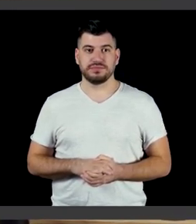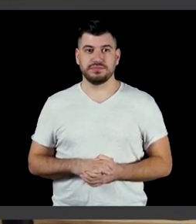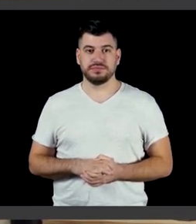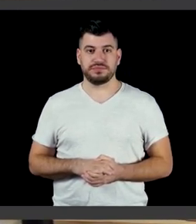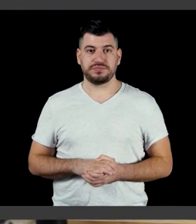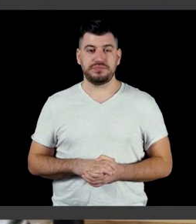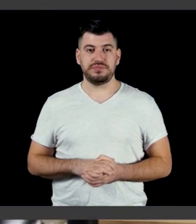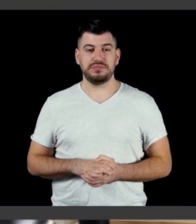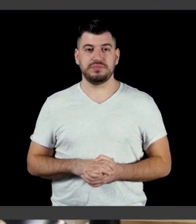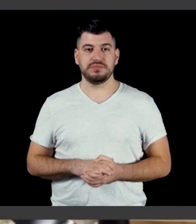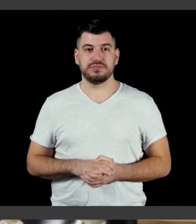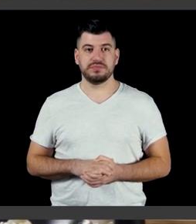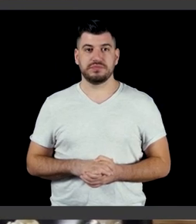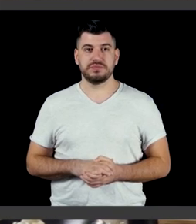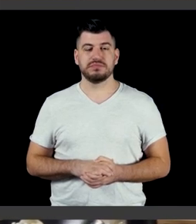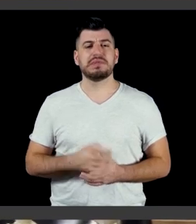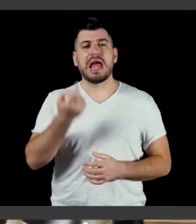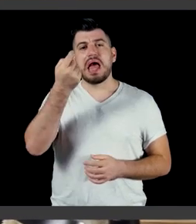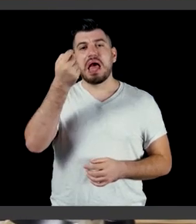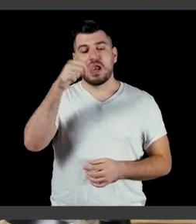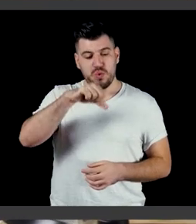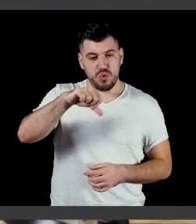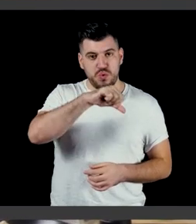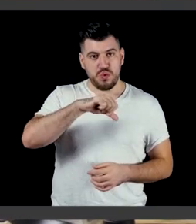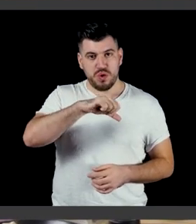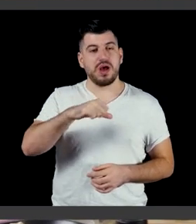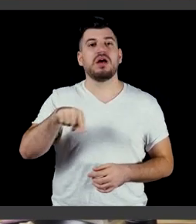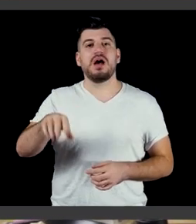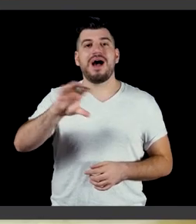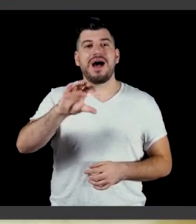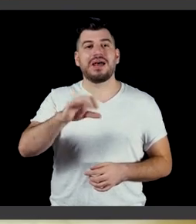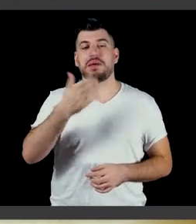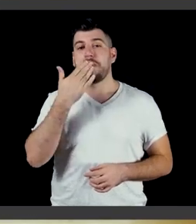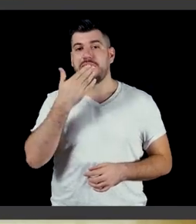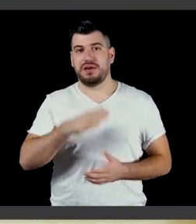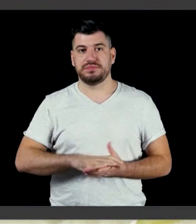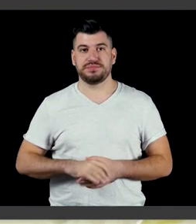Και θα βάλω σε αυτά πολύ λίγο λάδι, αλάτι και πιπέρι.